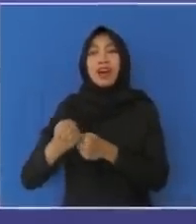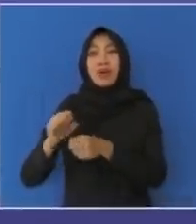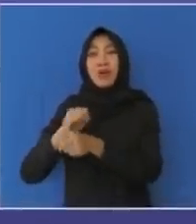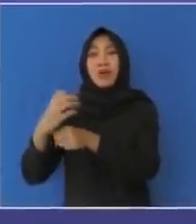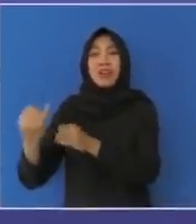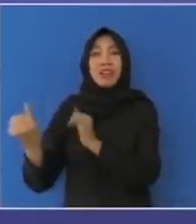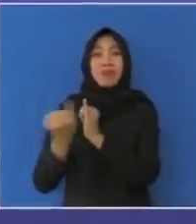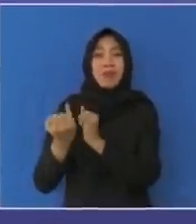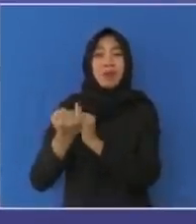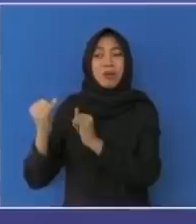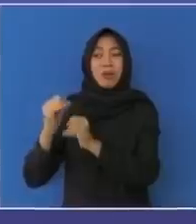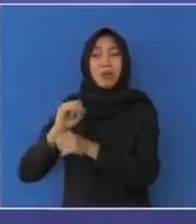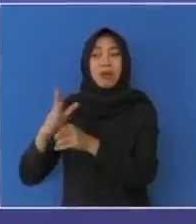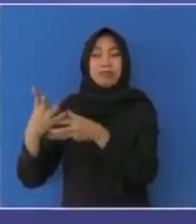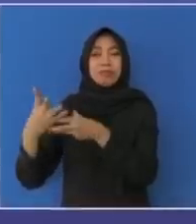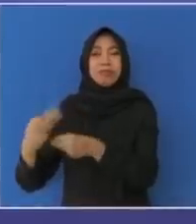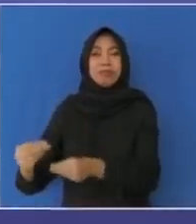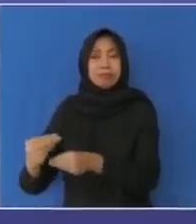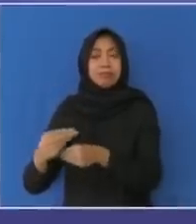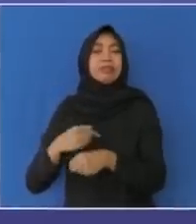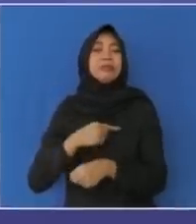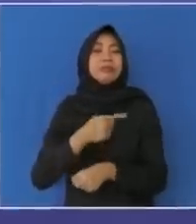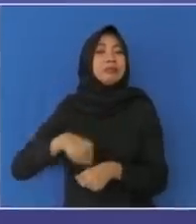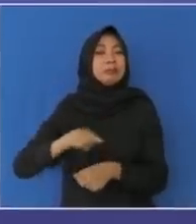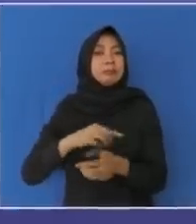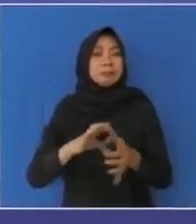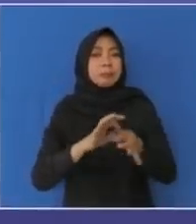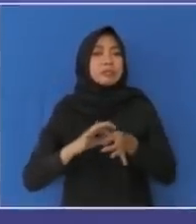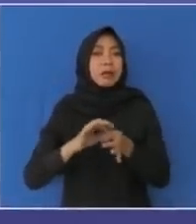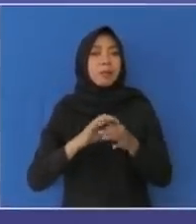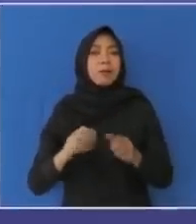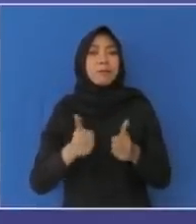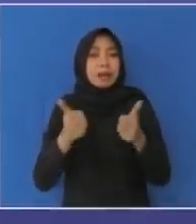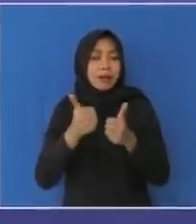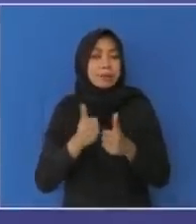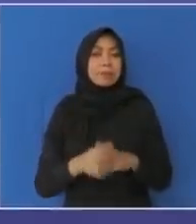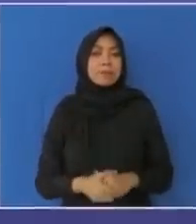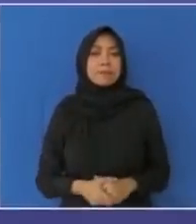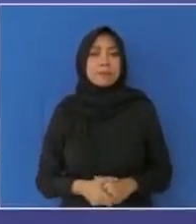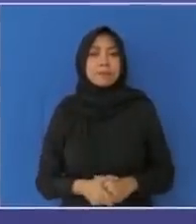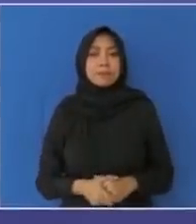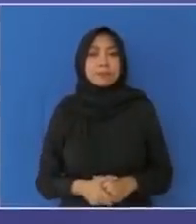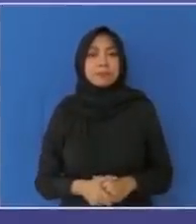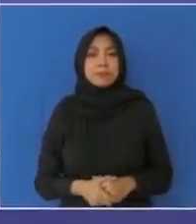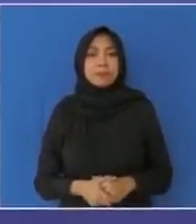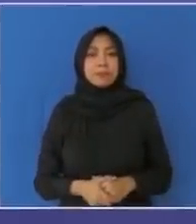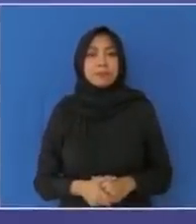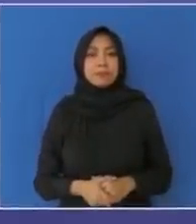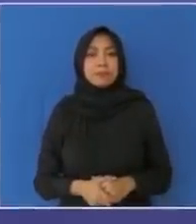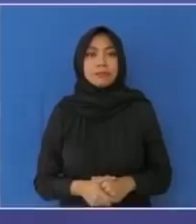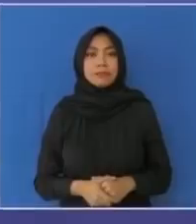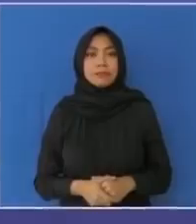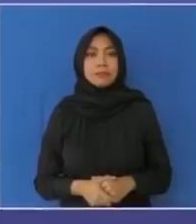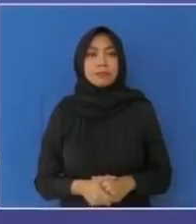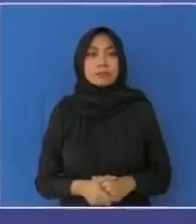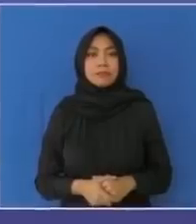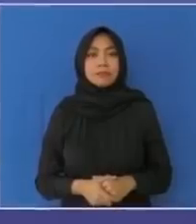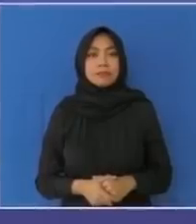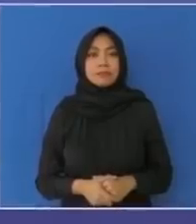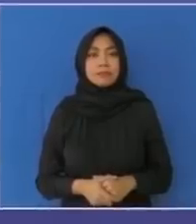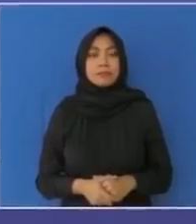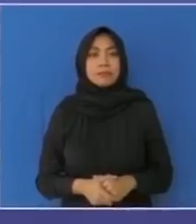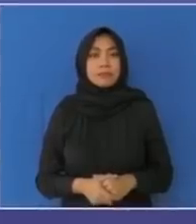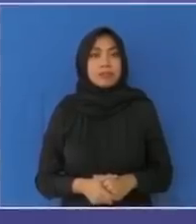Kita melawan copied 19 bersama-sama seluruh kekuatan bangsa kita Hai Yakinlah